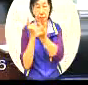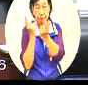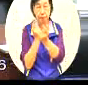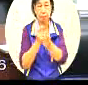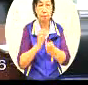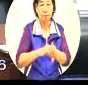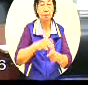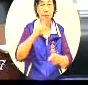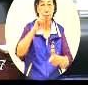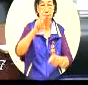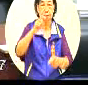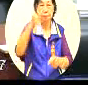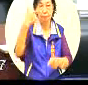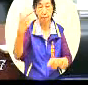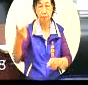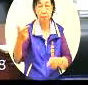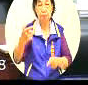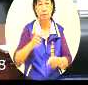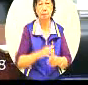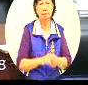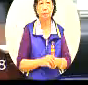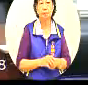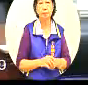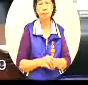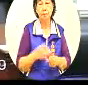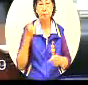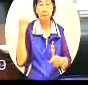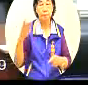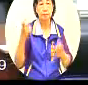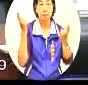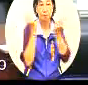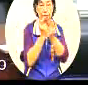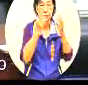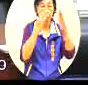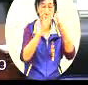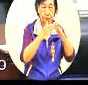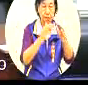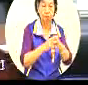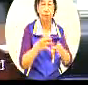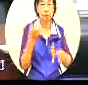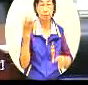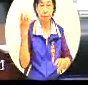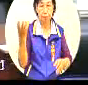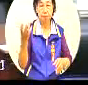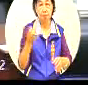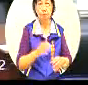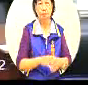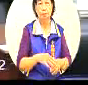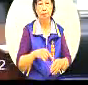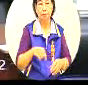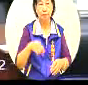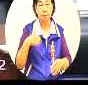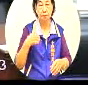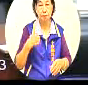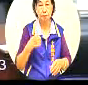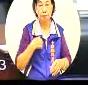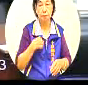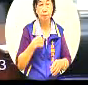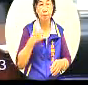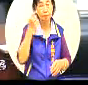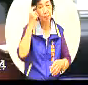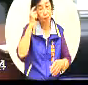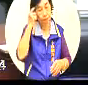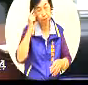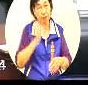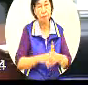概有4，它的那个数量就比较多一点。 那本席认为高雄市在这个部